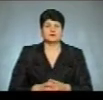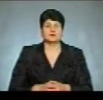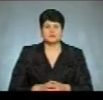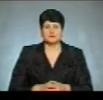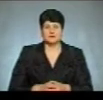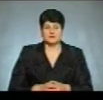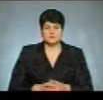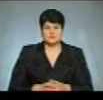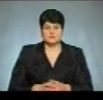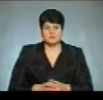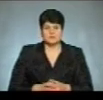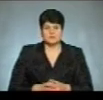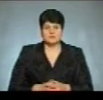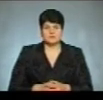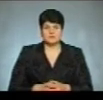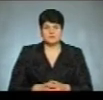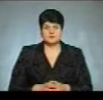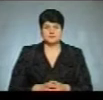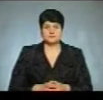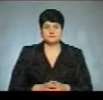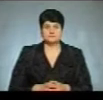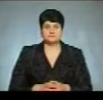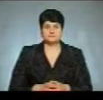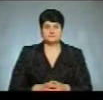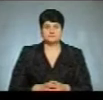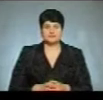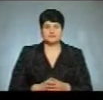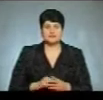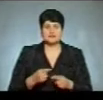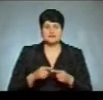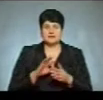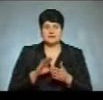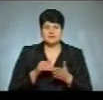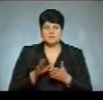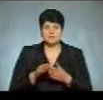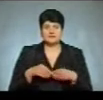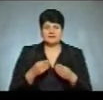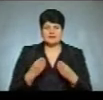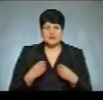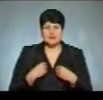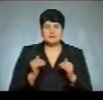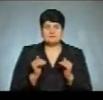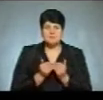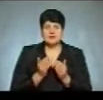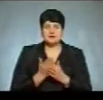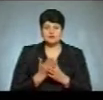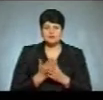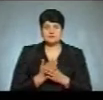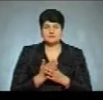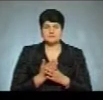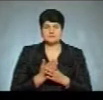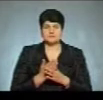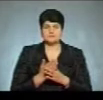причини відмови у субсидії? То не відмови, то просто дали дуже маленьку субсидію на